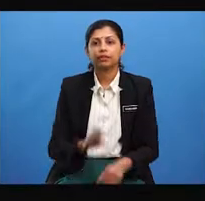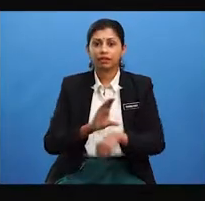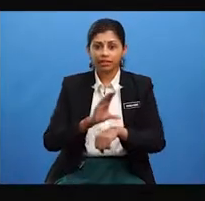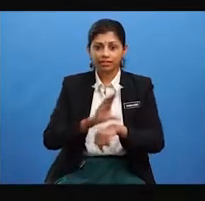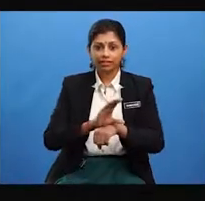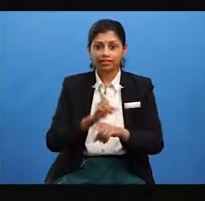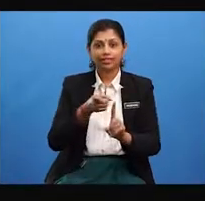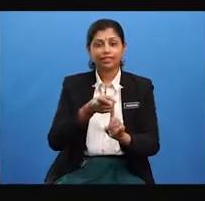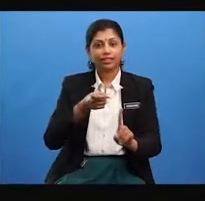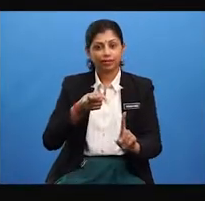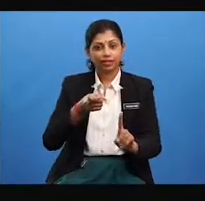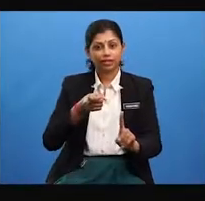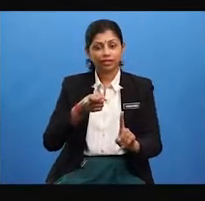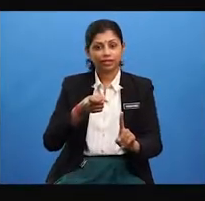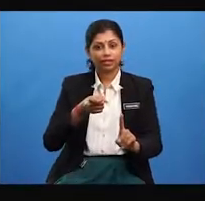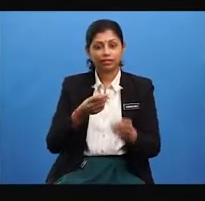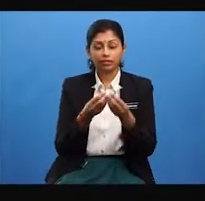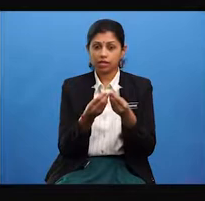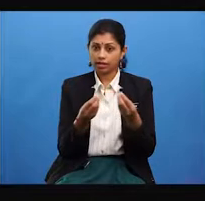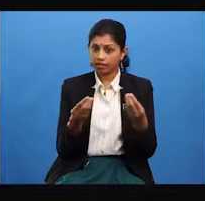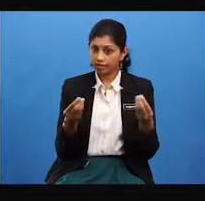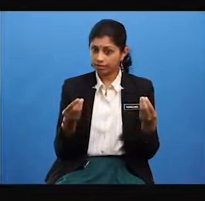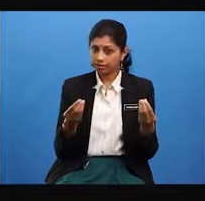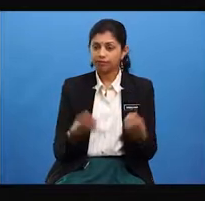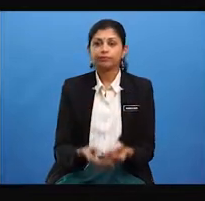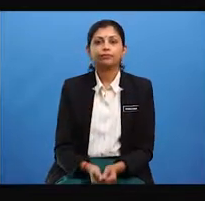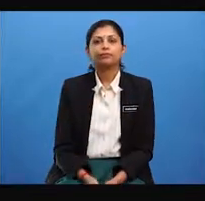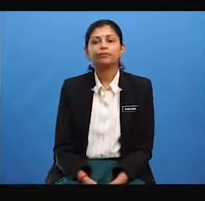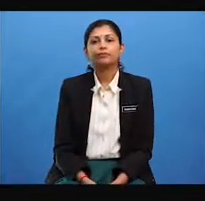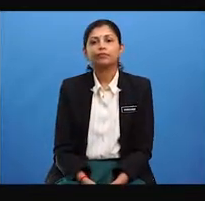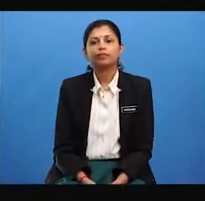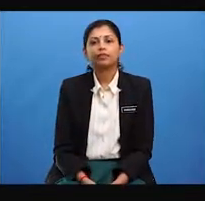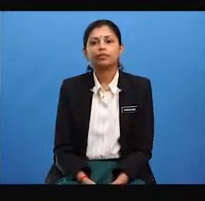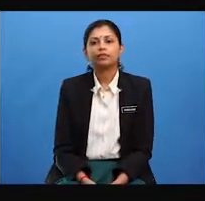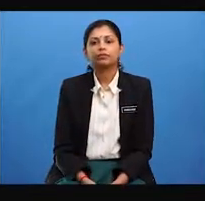sisip kaca yang diperbuat daripada tanik,